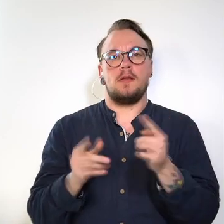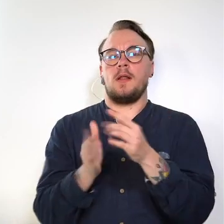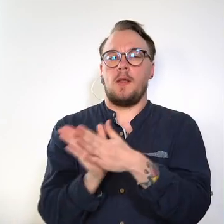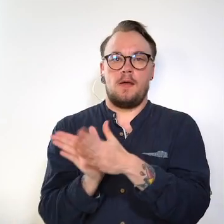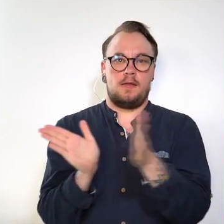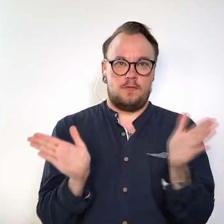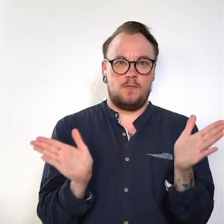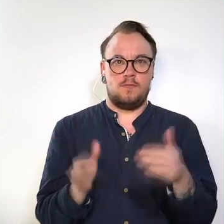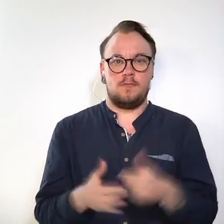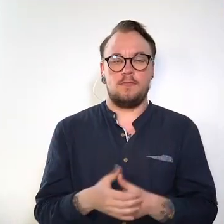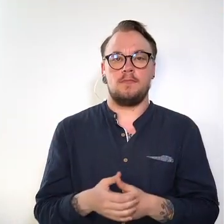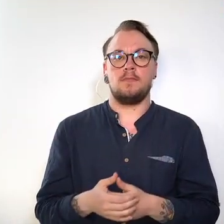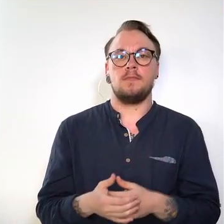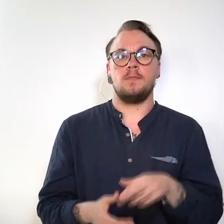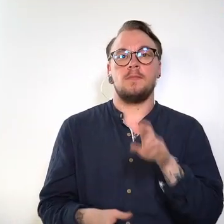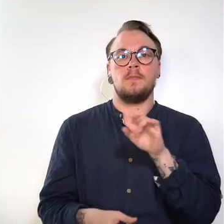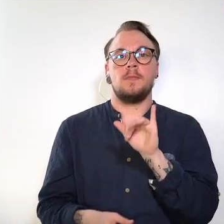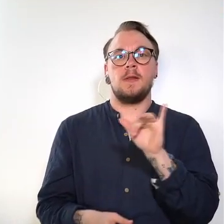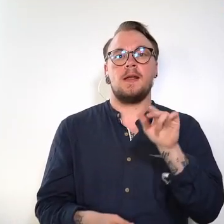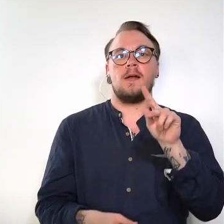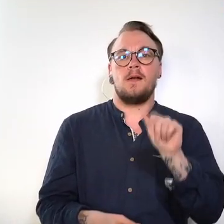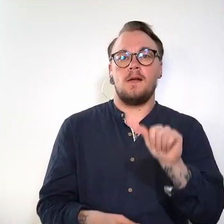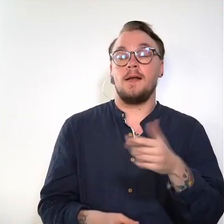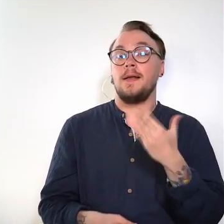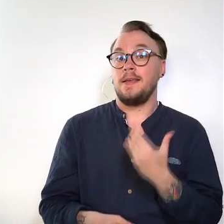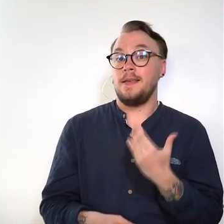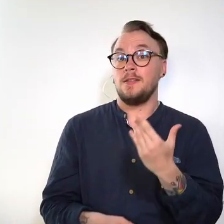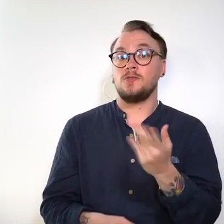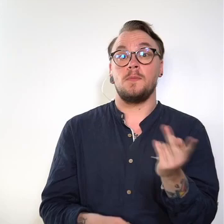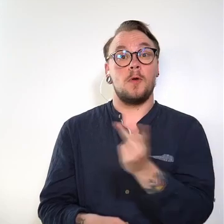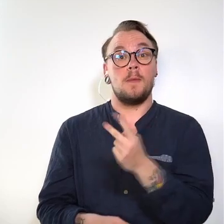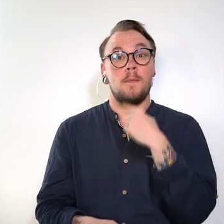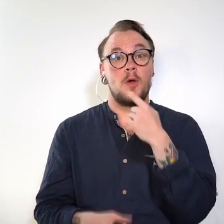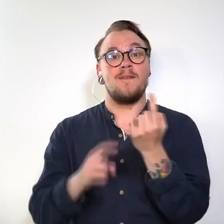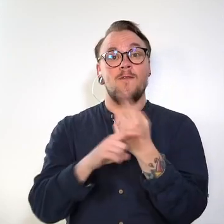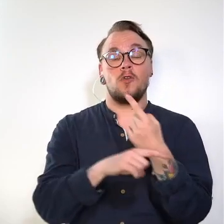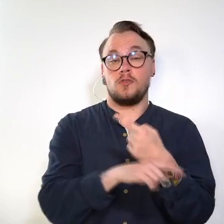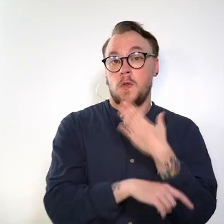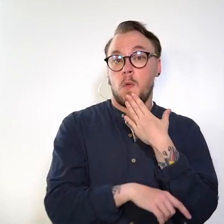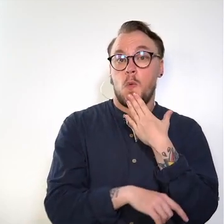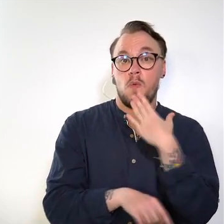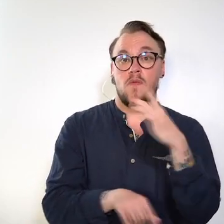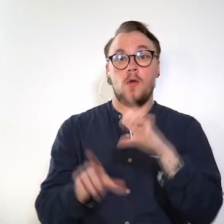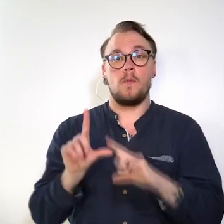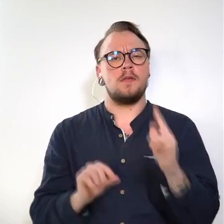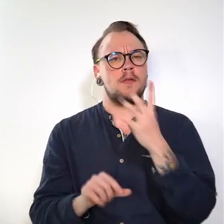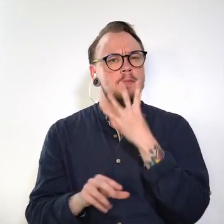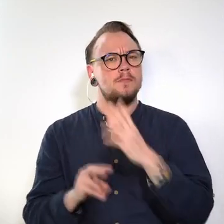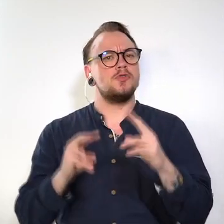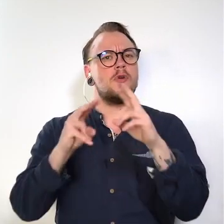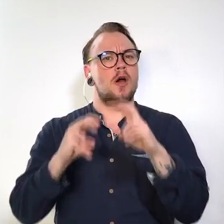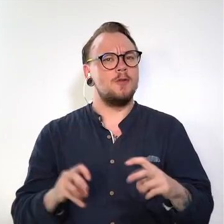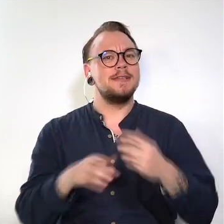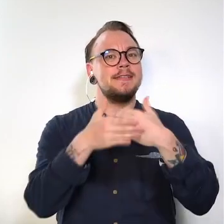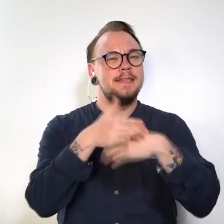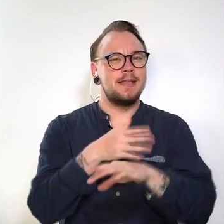Kiitos. Ja mun mielestä tästä molempien puheenvuoroista tuli hyvin esiin se, että myös psykoanalyysin sisällä on hyvin monenlaisia